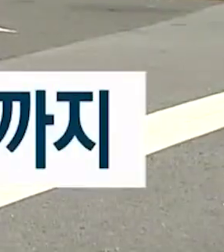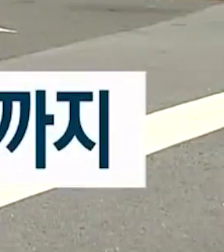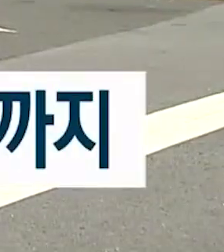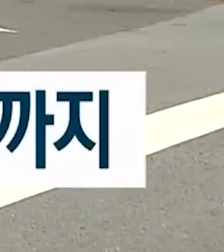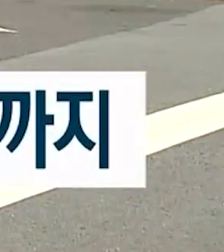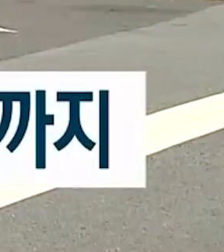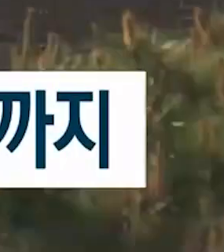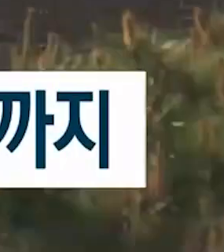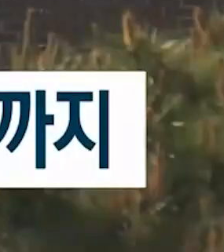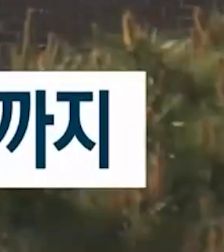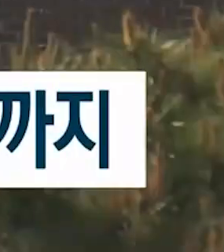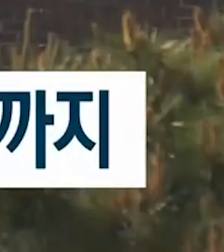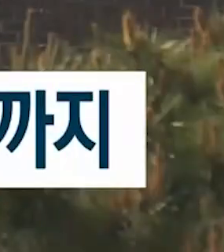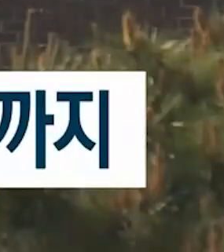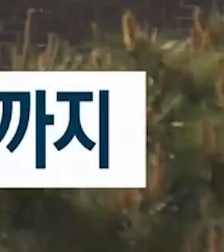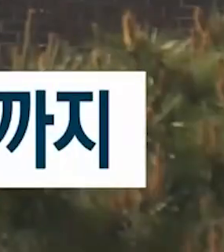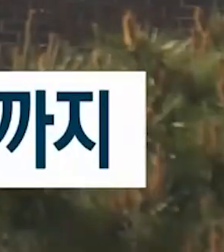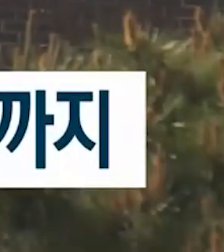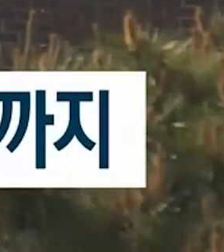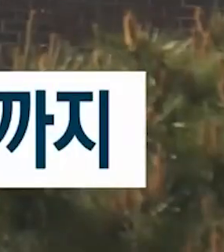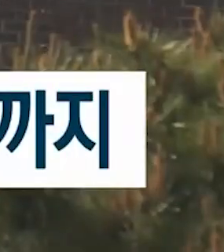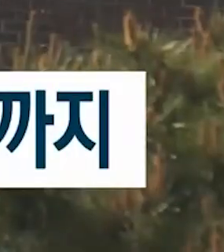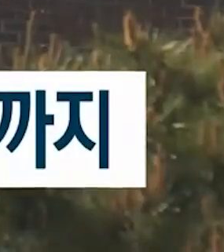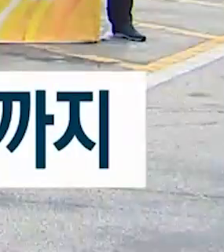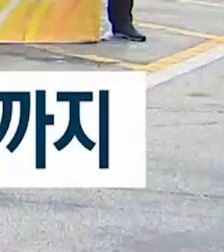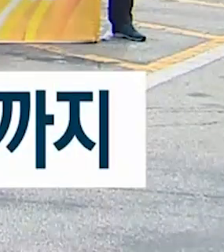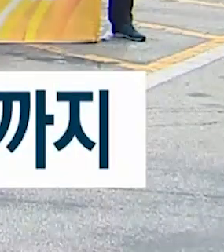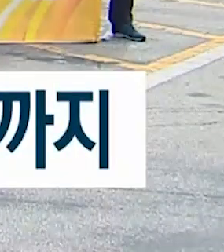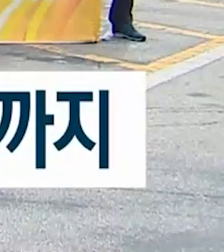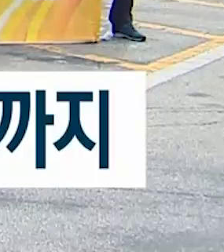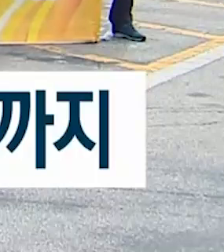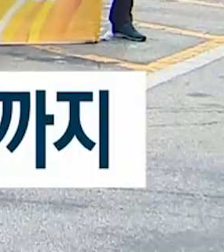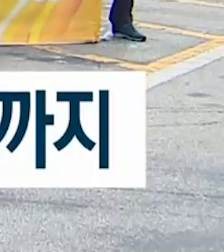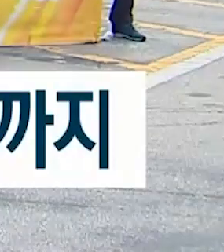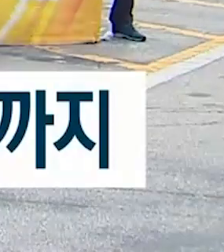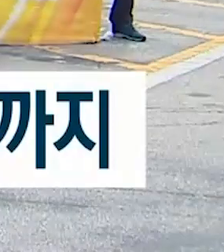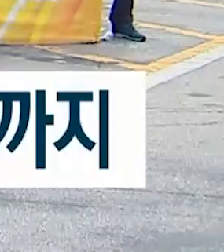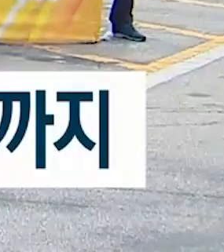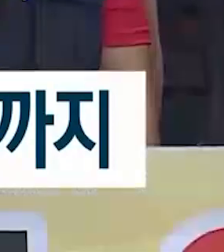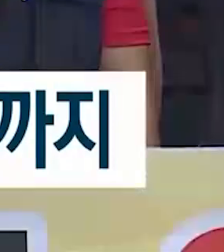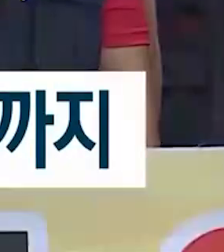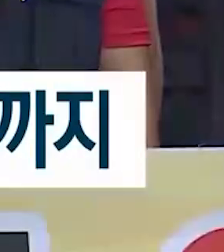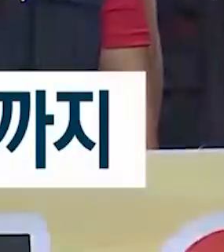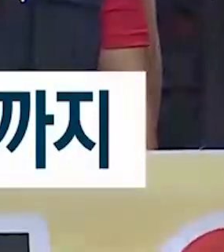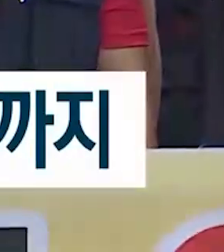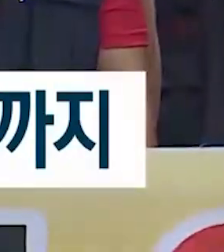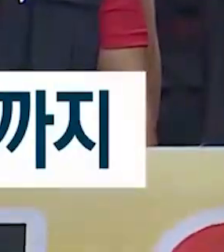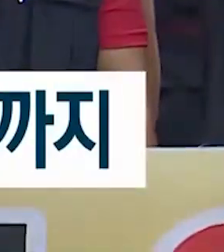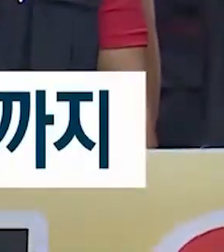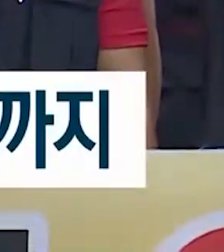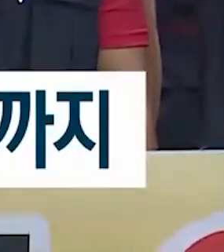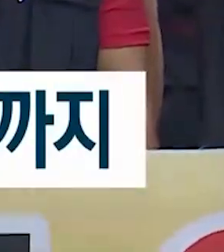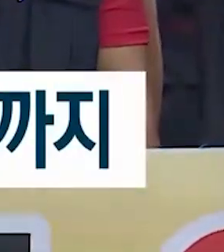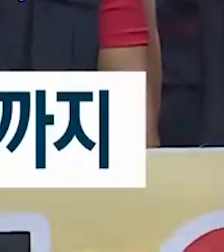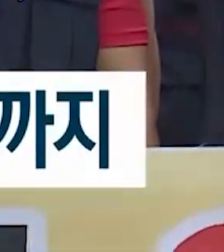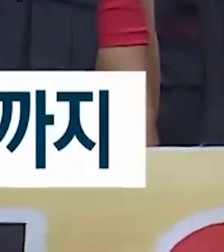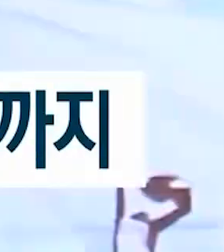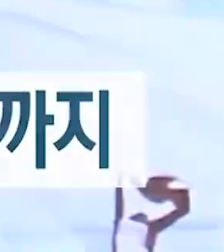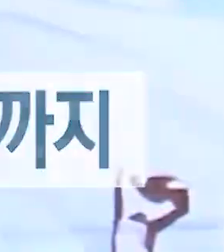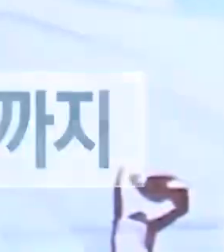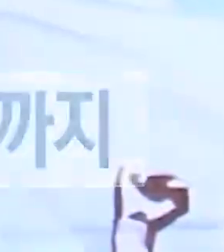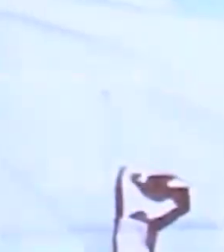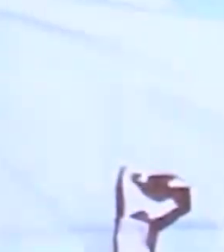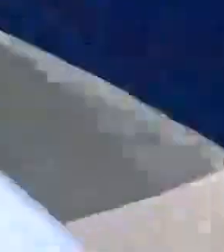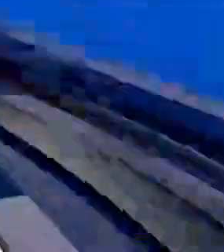스파이어가 원료비와 물류비 상승으로 2년 동안 적자를 기록하고 있는 상황에 노조가 쟁의 조정을 신청해 노사 갈등까지 깊어지며